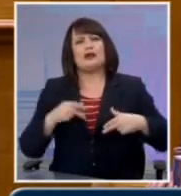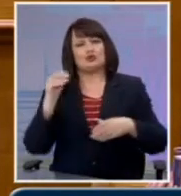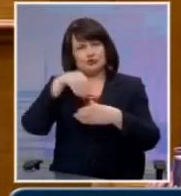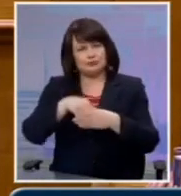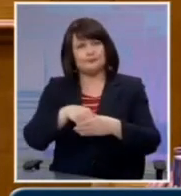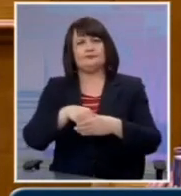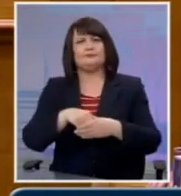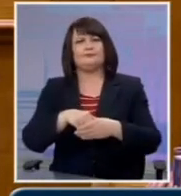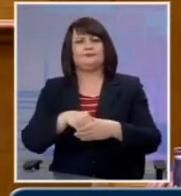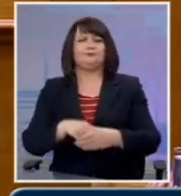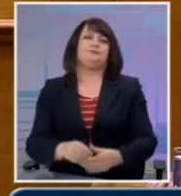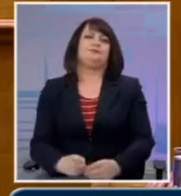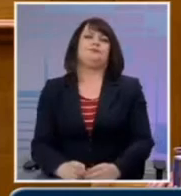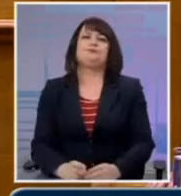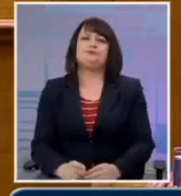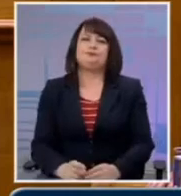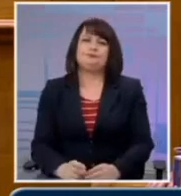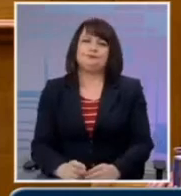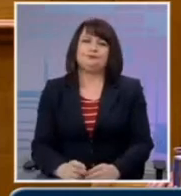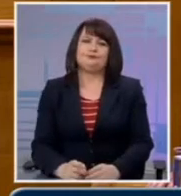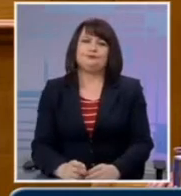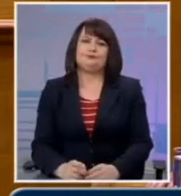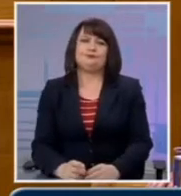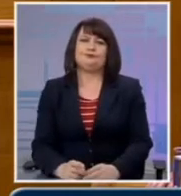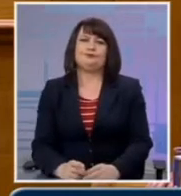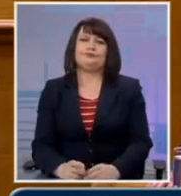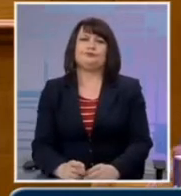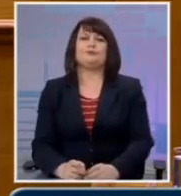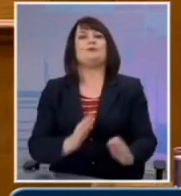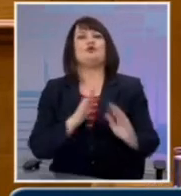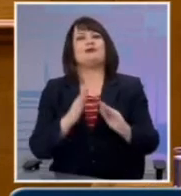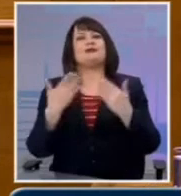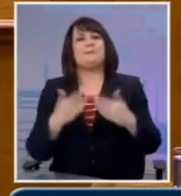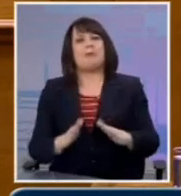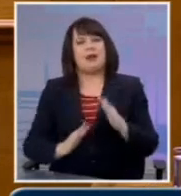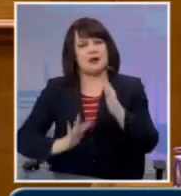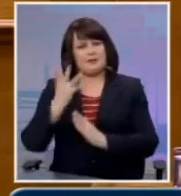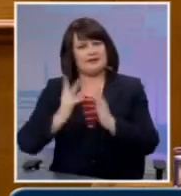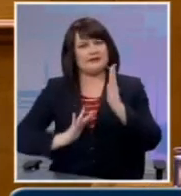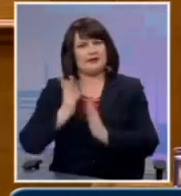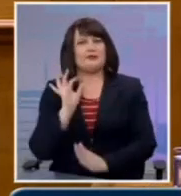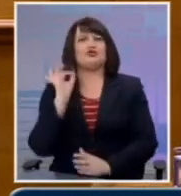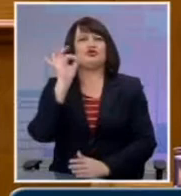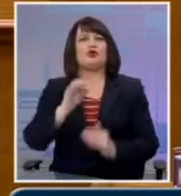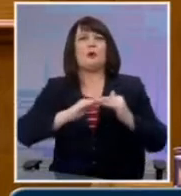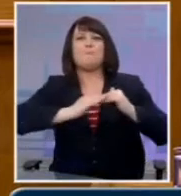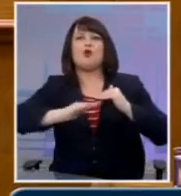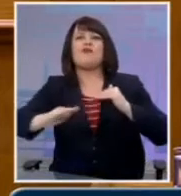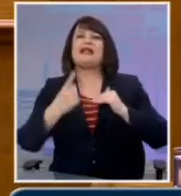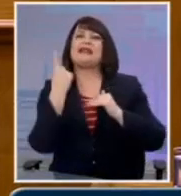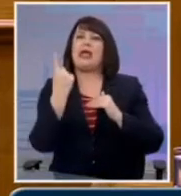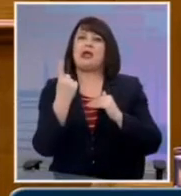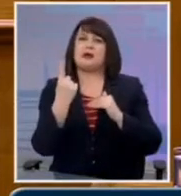κρατικιστικές δίθεν επιδιώξεις. Η εξασφάλιση αναπτυξιακών στόχων για την προβλήτα 1.